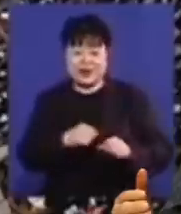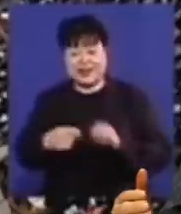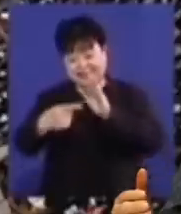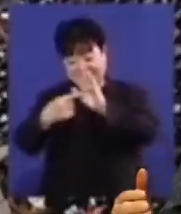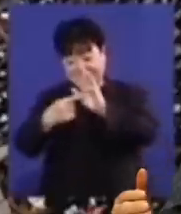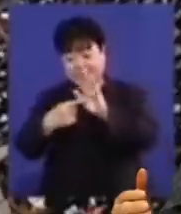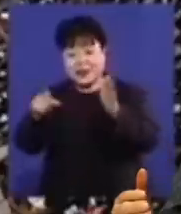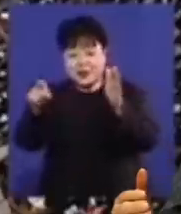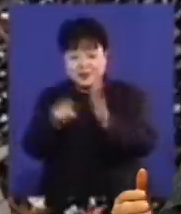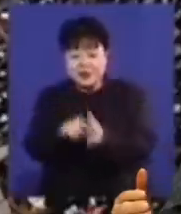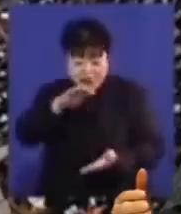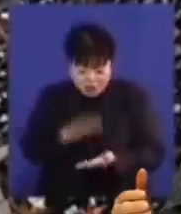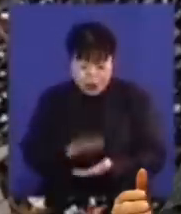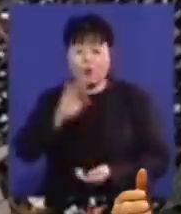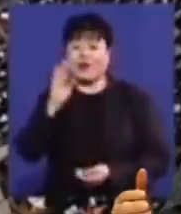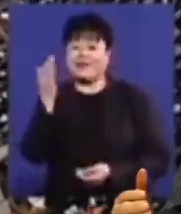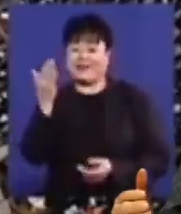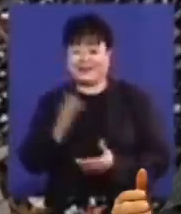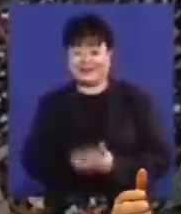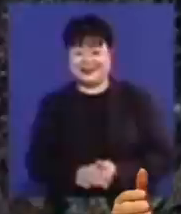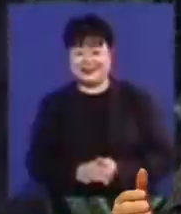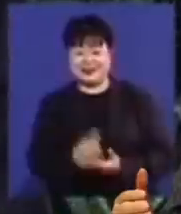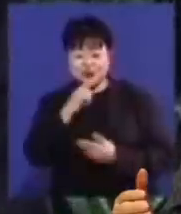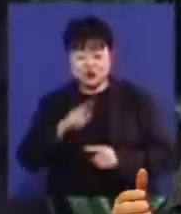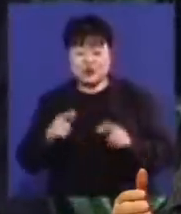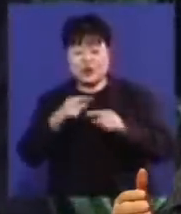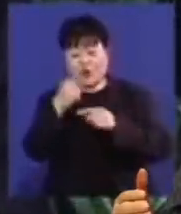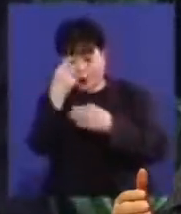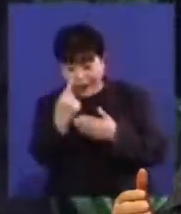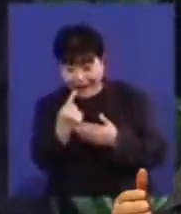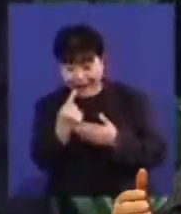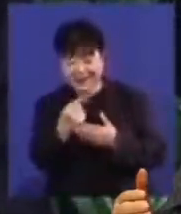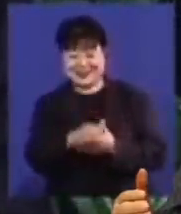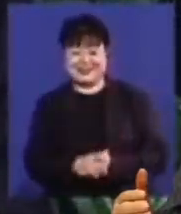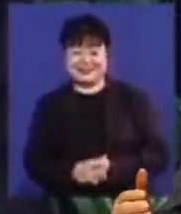우리의 신앙이 뜨거워지는 것입니다. 주일날 교회에 나와서